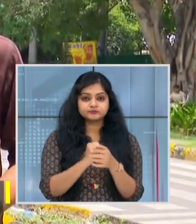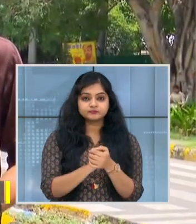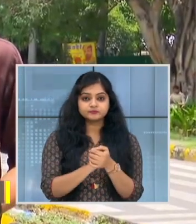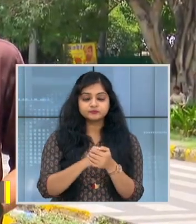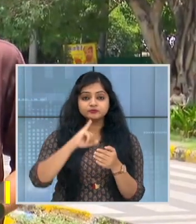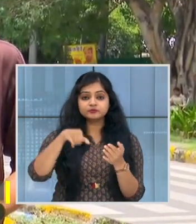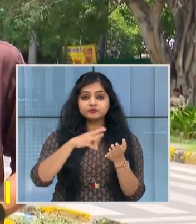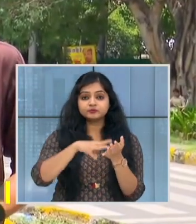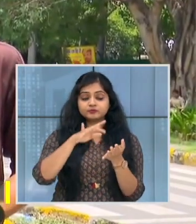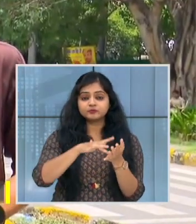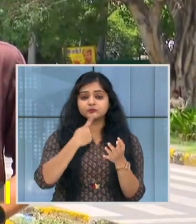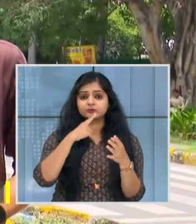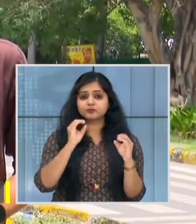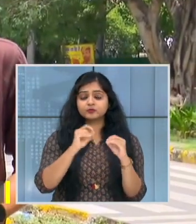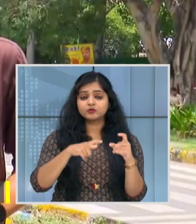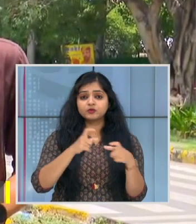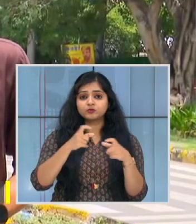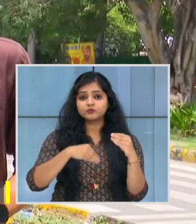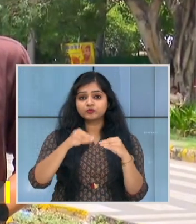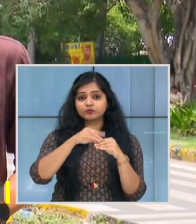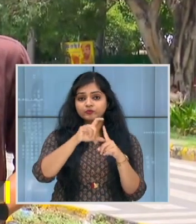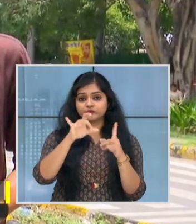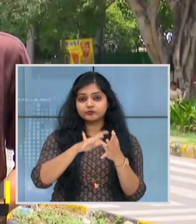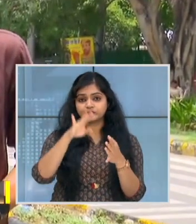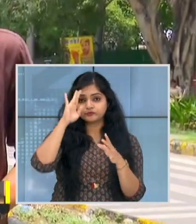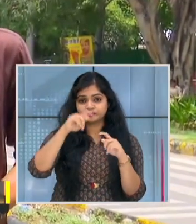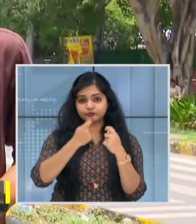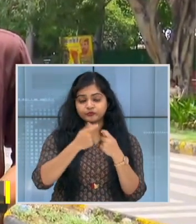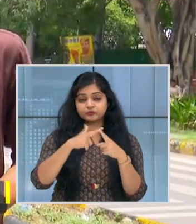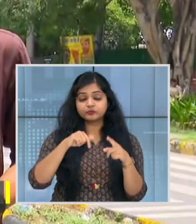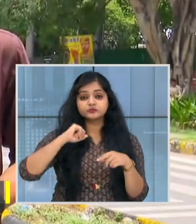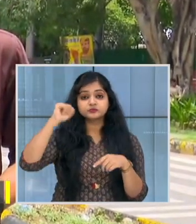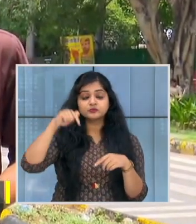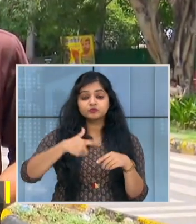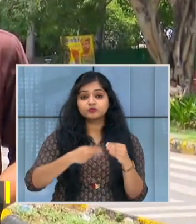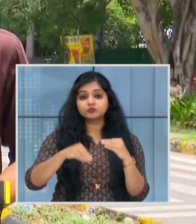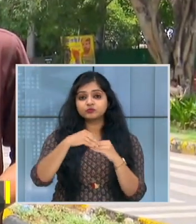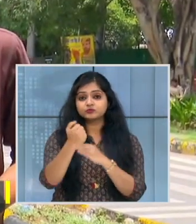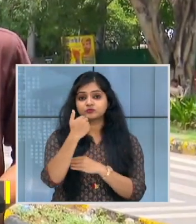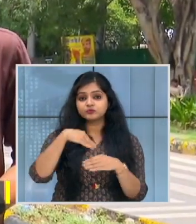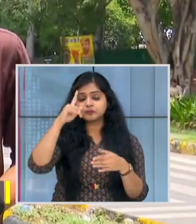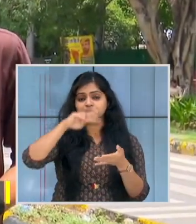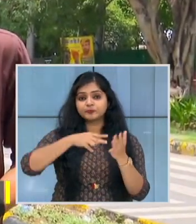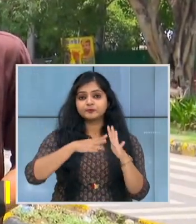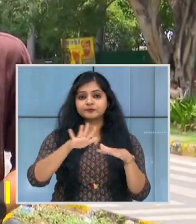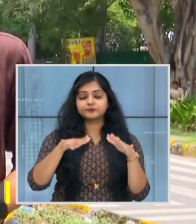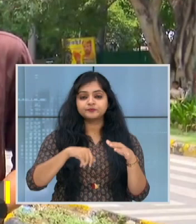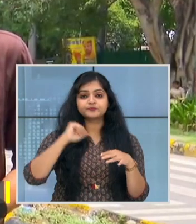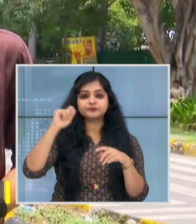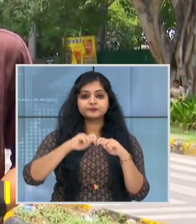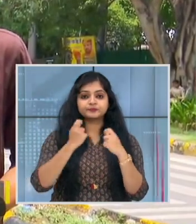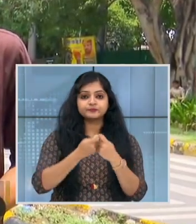മന്ദറിൽ അസാധാരണ നിയന്ത്രണങ്ങൾ ഡൽഹി പോലീസ് ഏർപ്പെടുത്തുമ്പോൾ സമരം കൂടുതൽ തീവ്രമാക്കുന്നതിനുള്ള പദ്ധതി തയ്യാറാക്കുകയാണ്